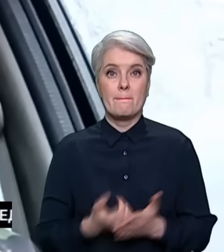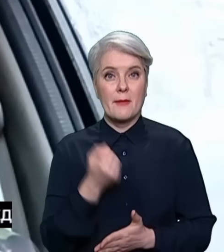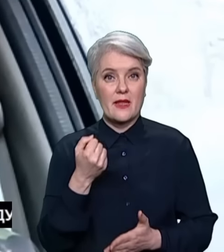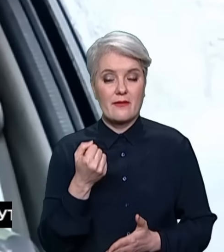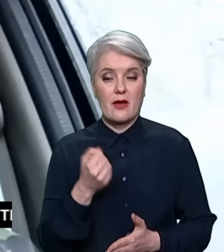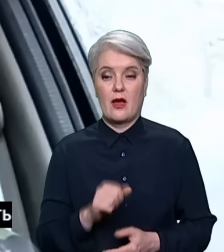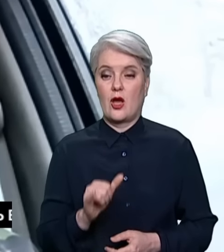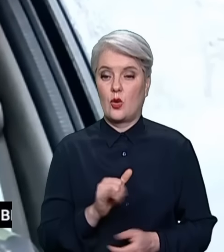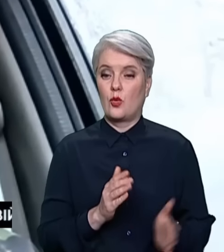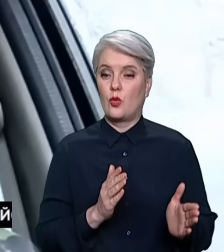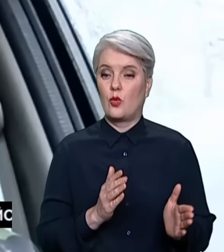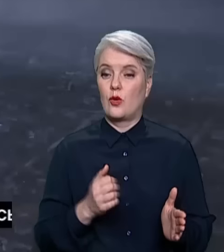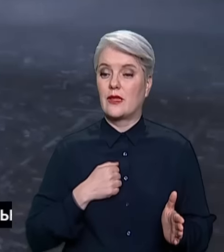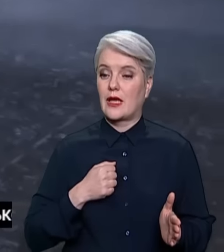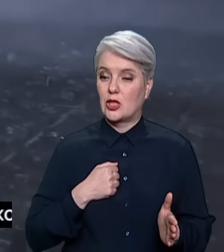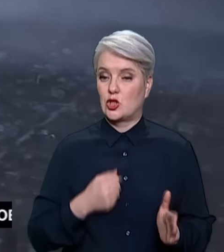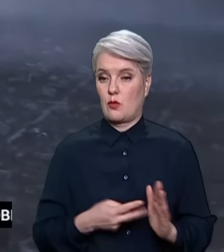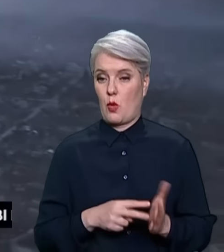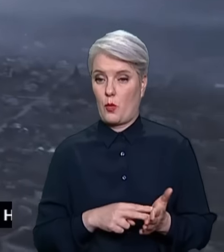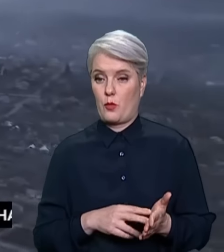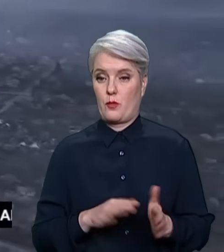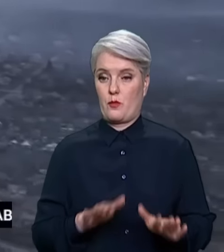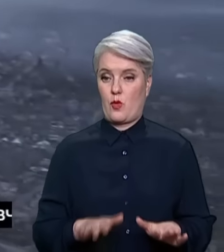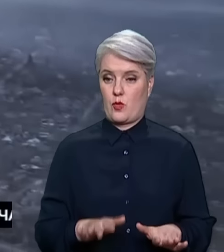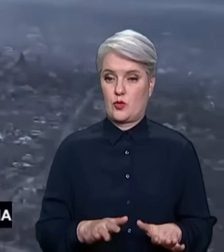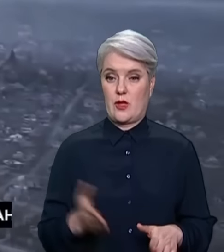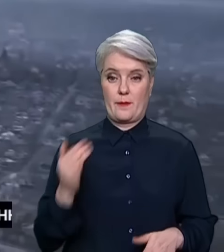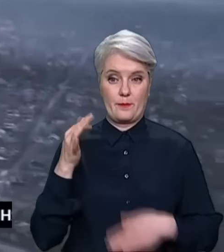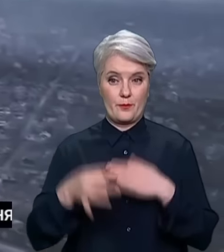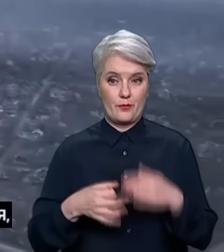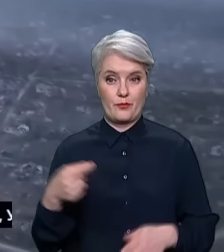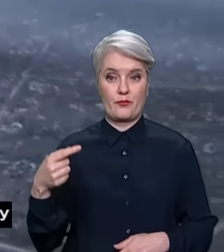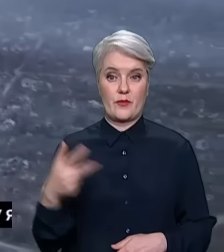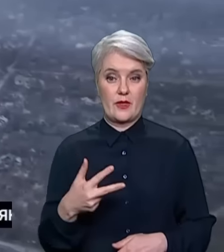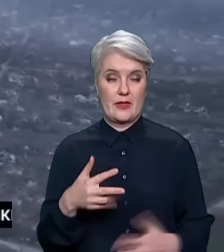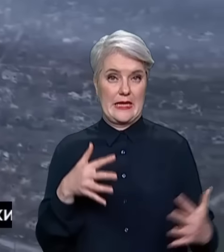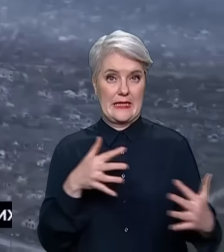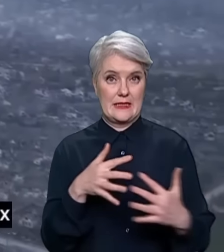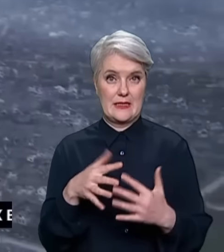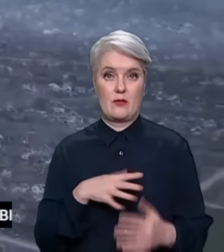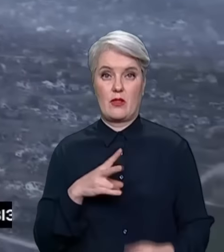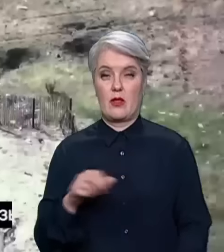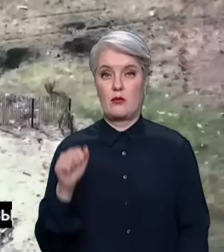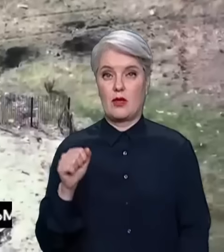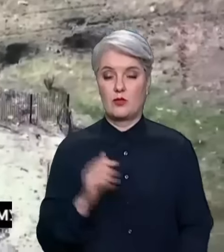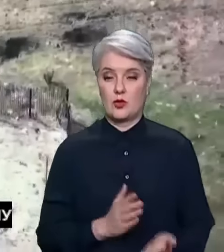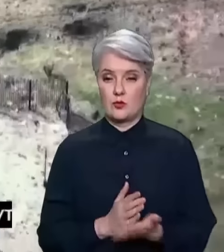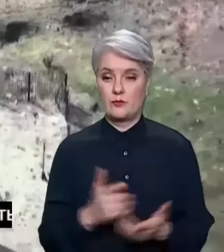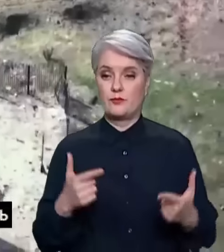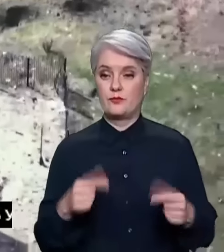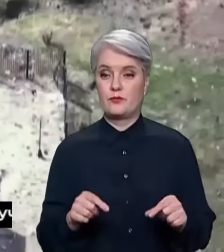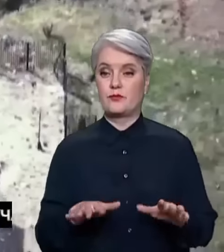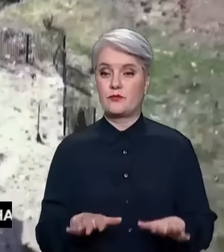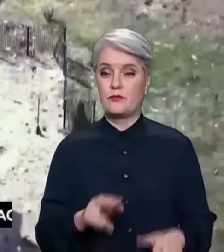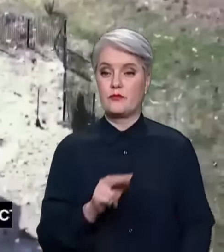у тактичному положенні. Протягом минулої доби приблизно третина бойових зіткнень відбулася на Бахмутському напрямку, де